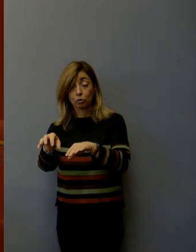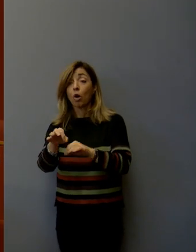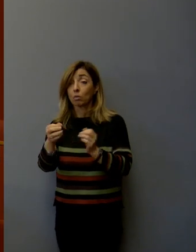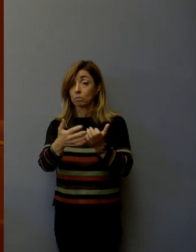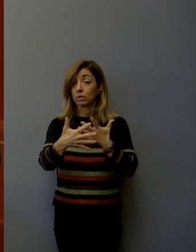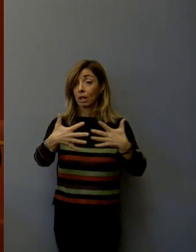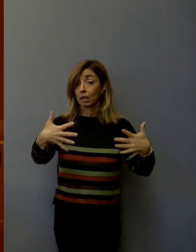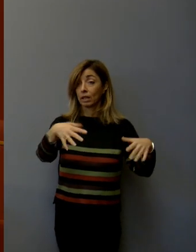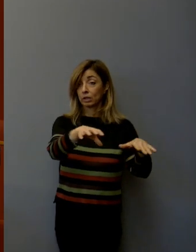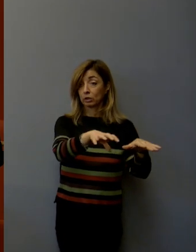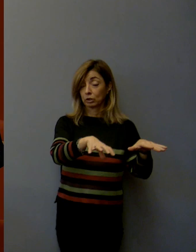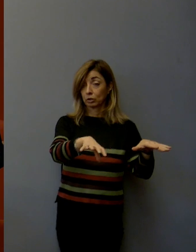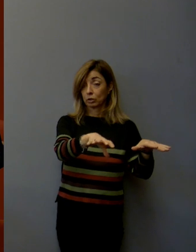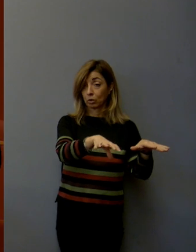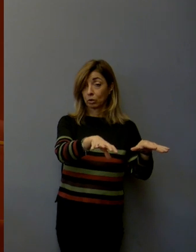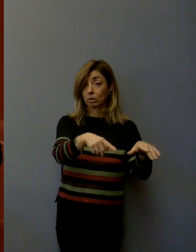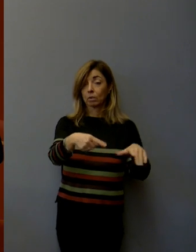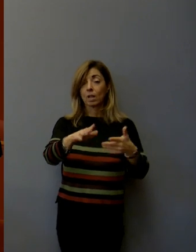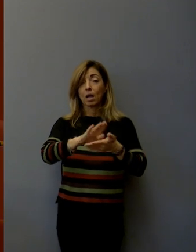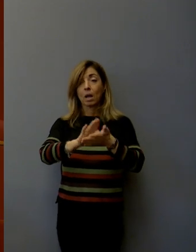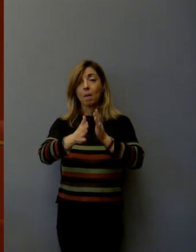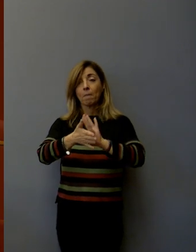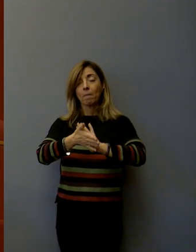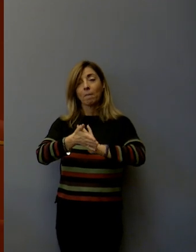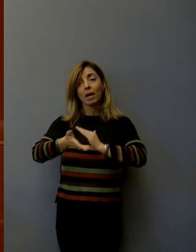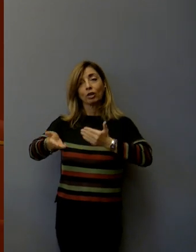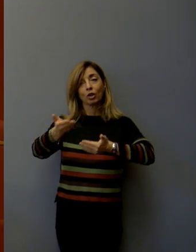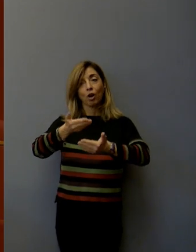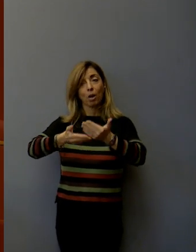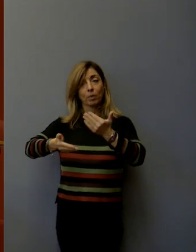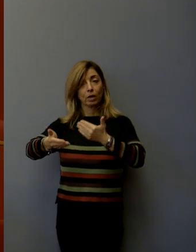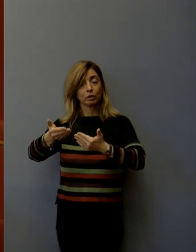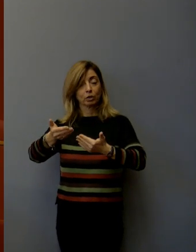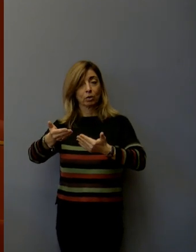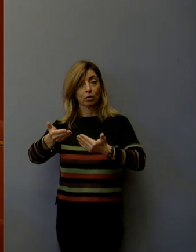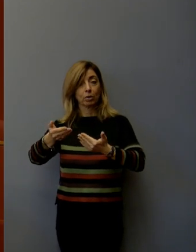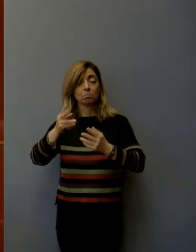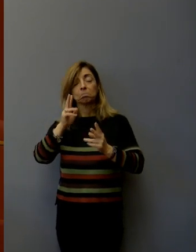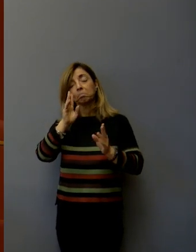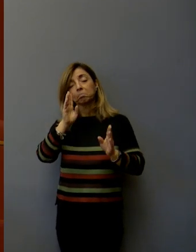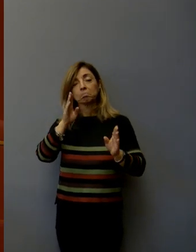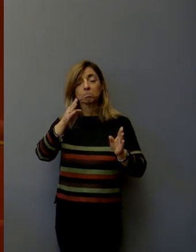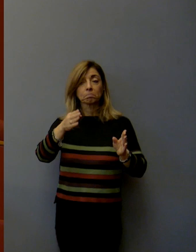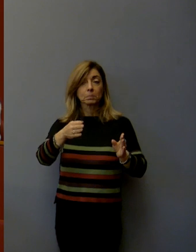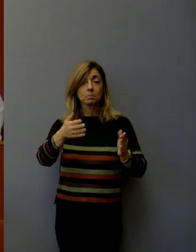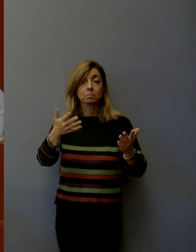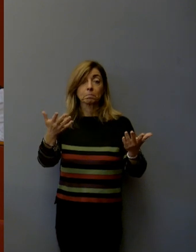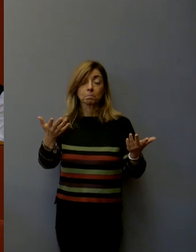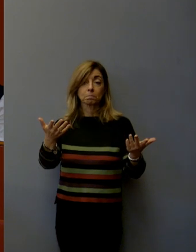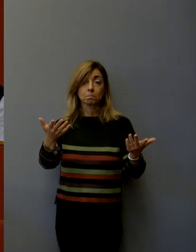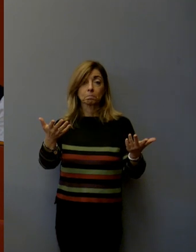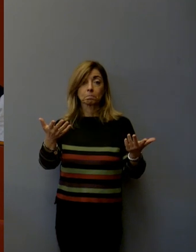questi patti collaborazione se si va a vedere riguardano a volte semplicemente il